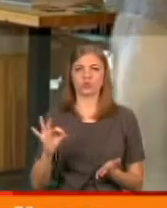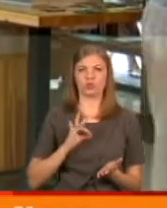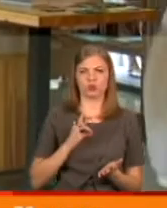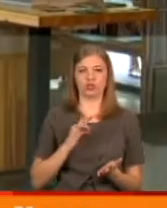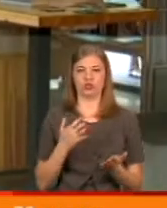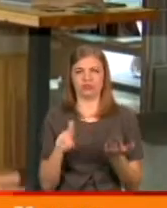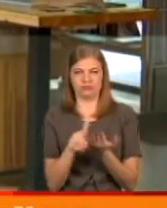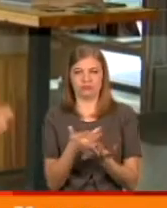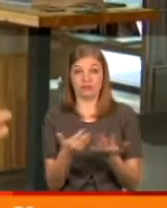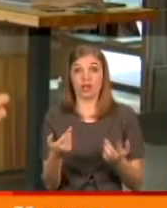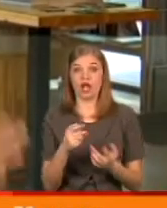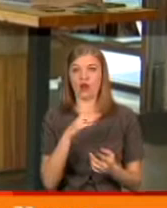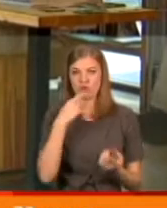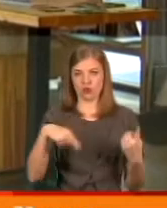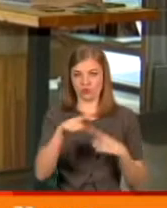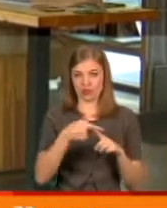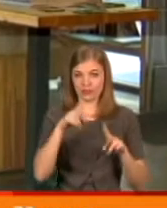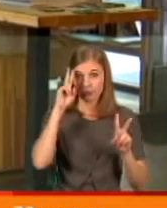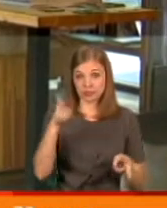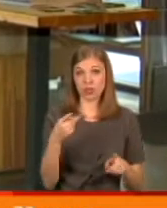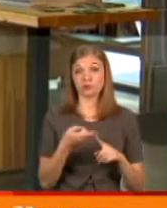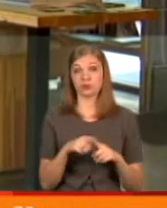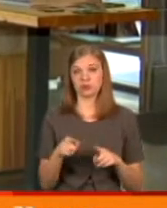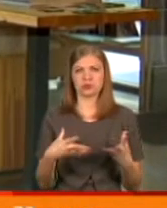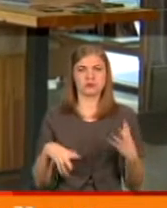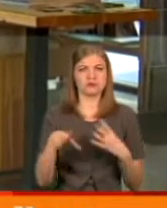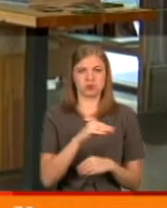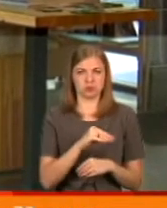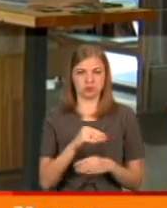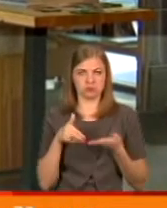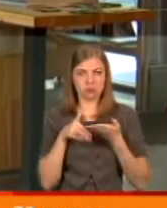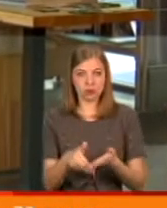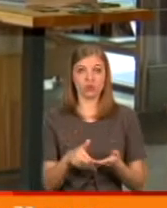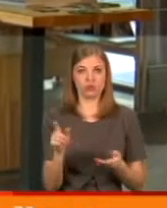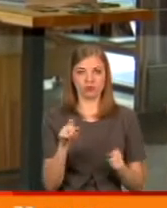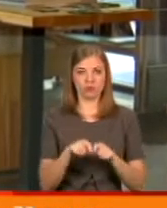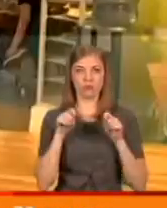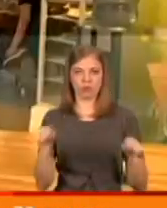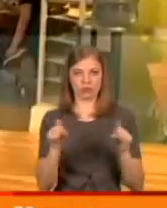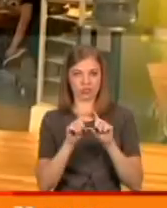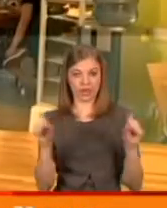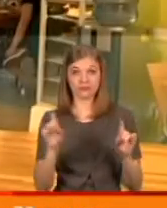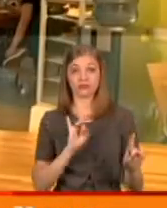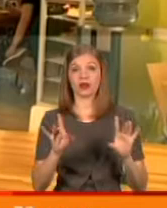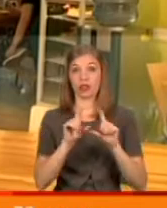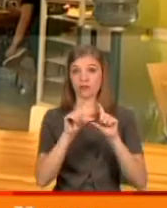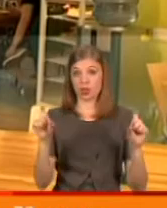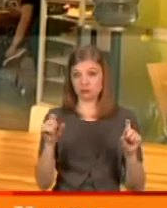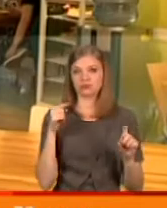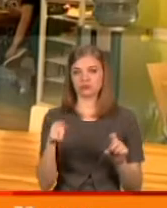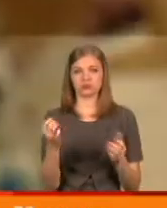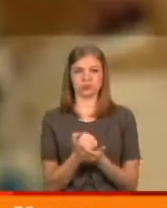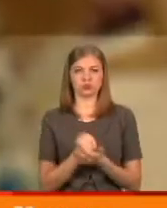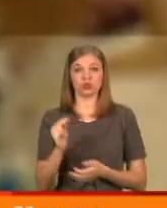деятельность и многие моменты, которые до этого не знали. Вот. Поэтому все это очень сильно помогло к тому, чтобы открыть агентство. Рекламна агенція Наталі